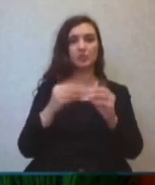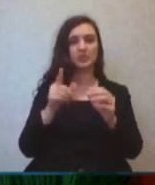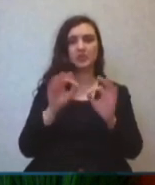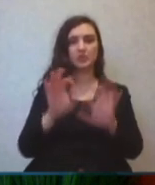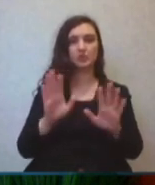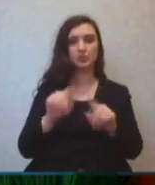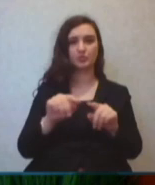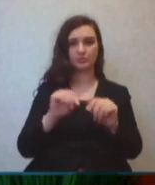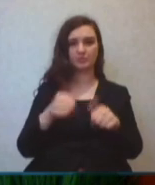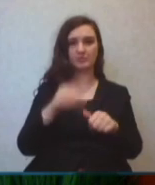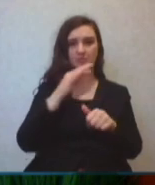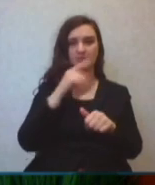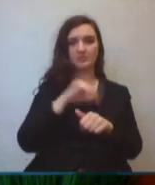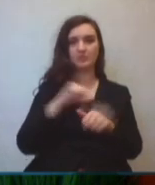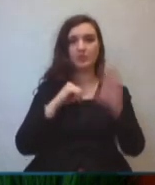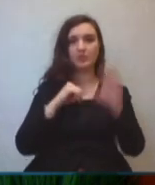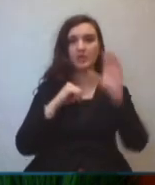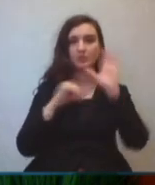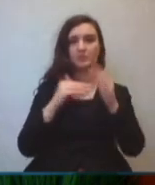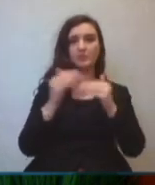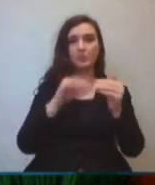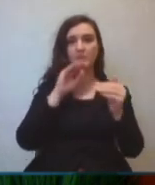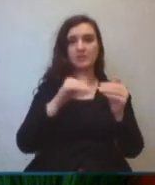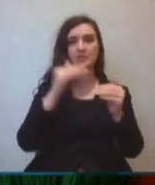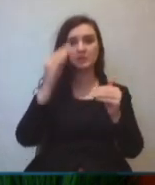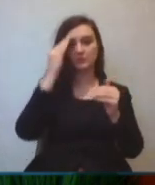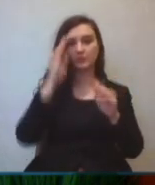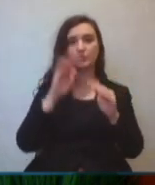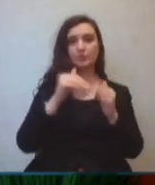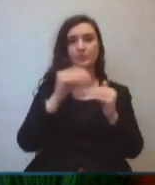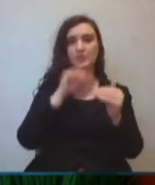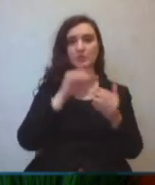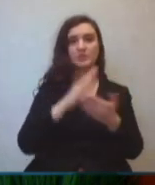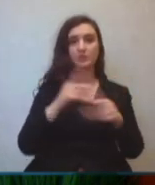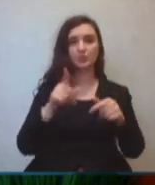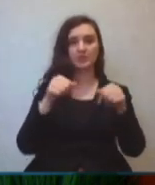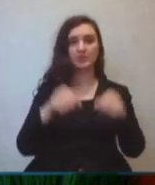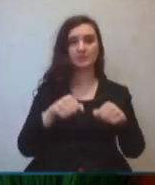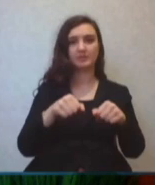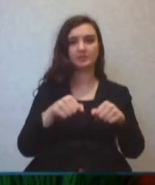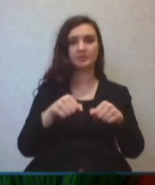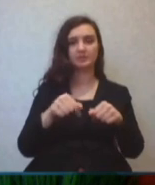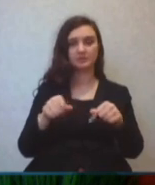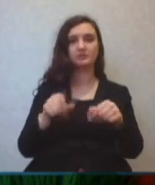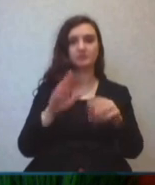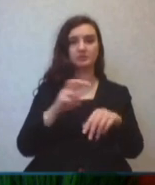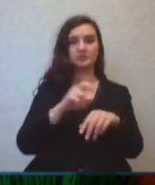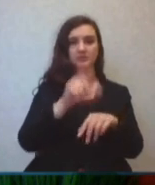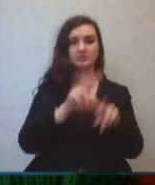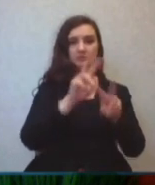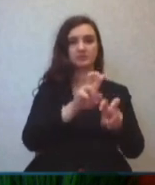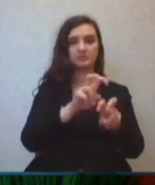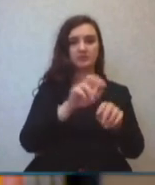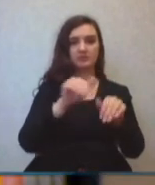გაუმართლებელი მიდგომა, სანამ თქვენ არ მოისმენთ პროფესიონალის აზრს. მხოლოდ პროფესიონალს აქვს უფლება დასვას დიაგნოზი და